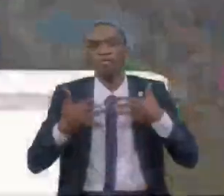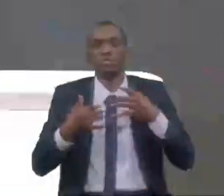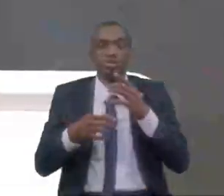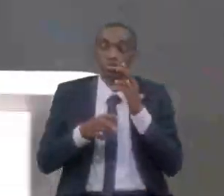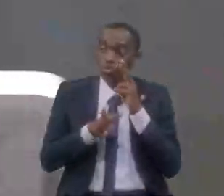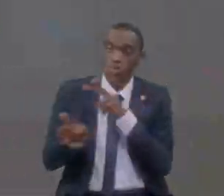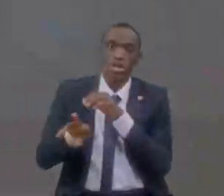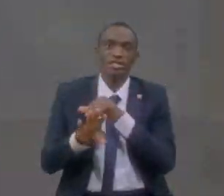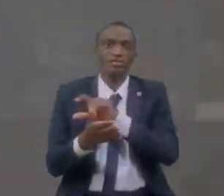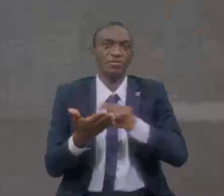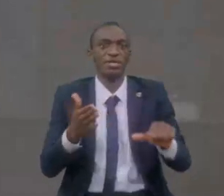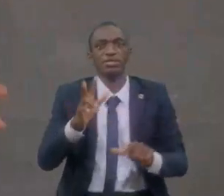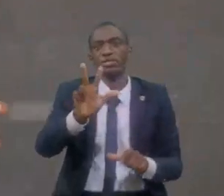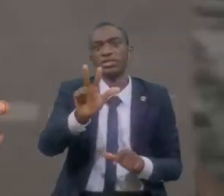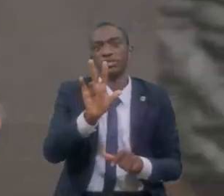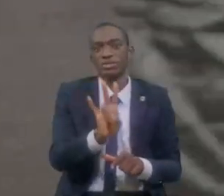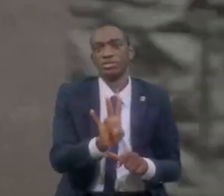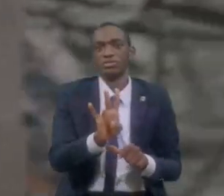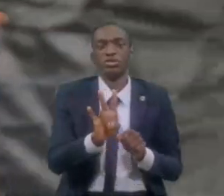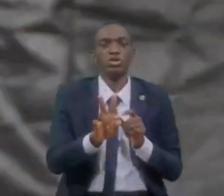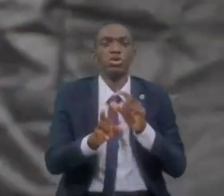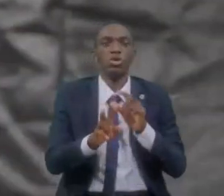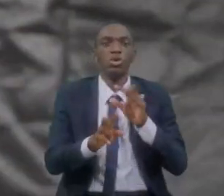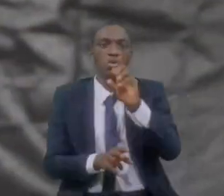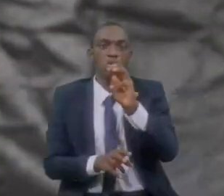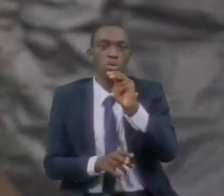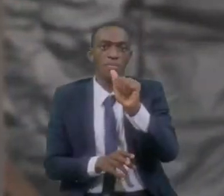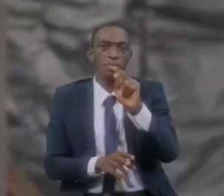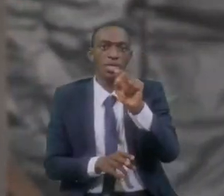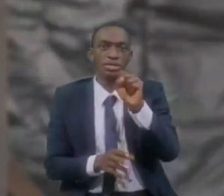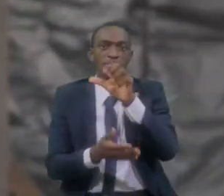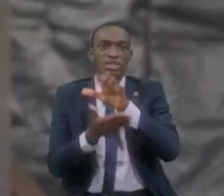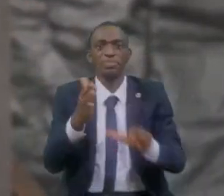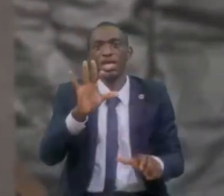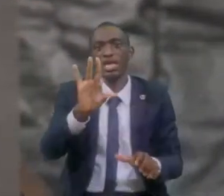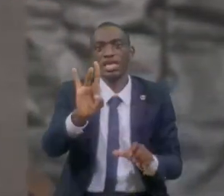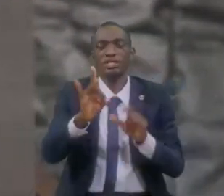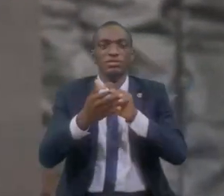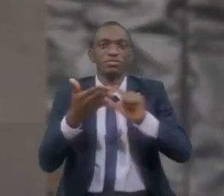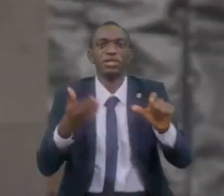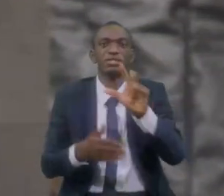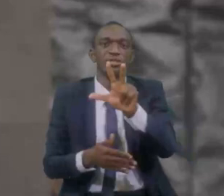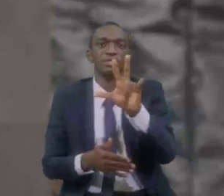verset 37, Romains 8, verset 37.